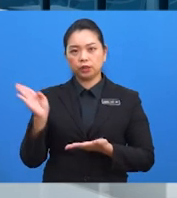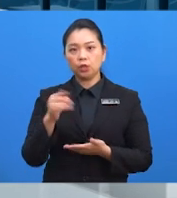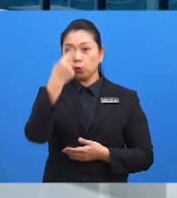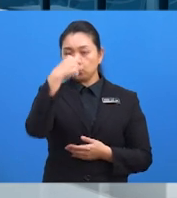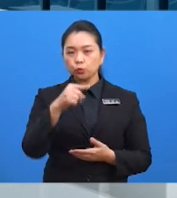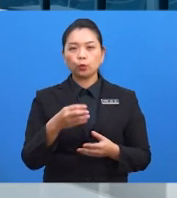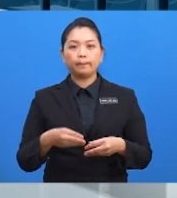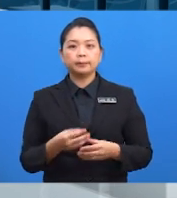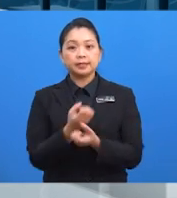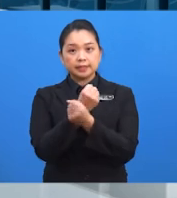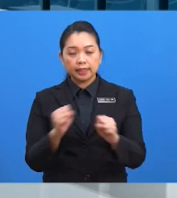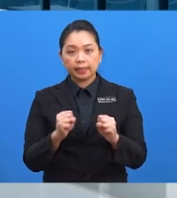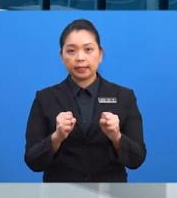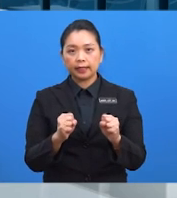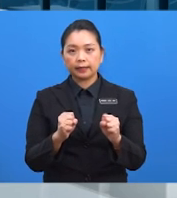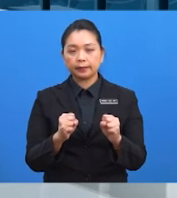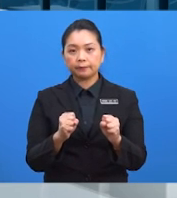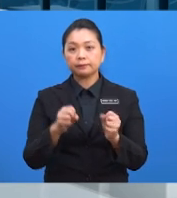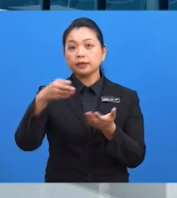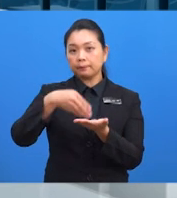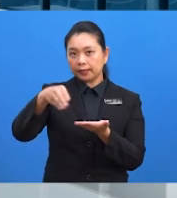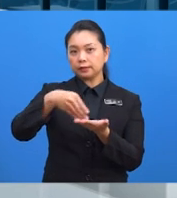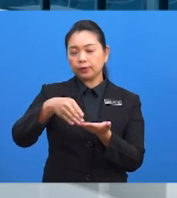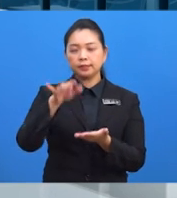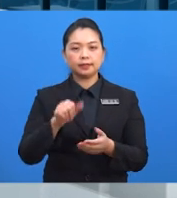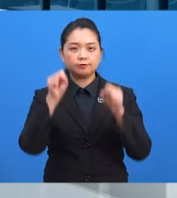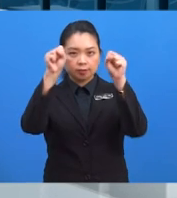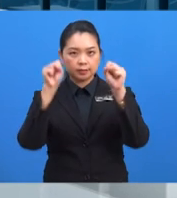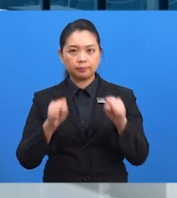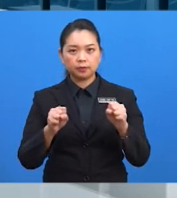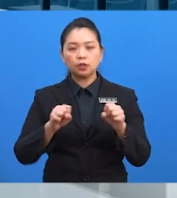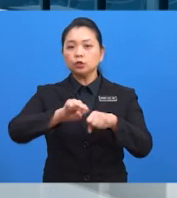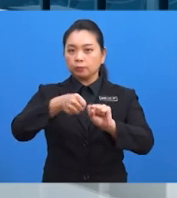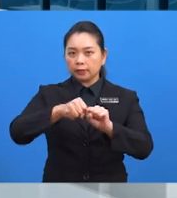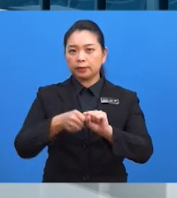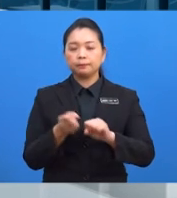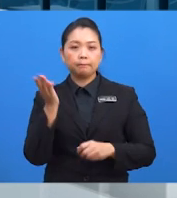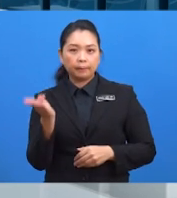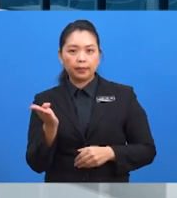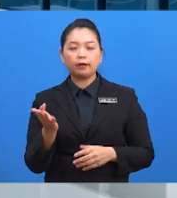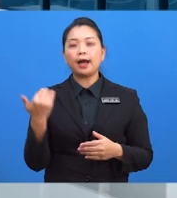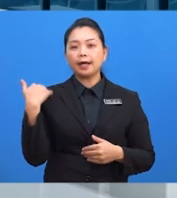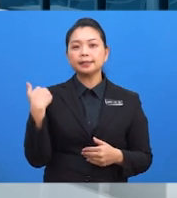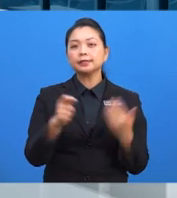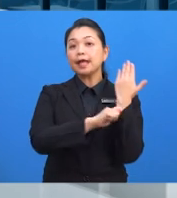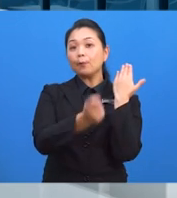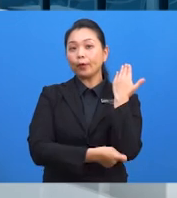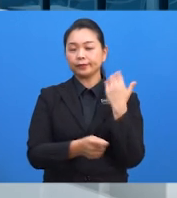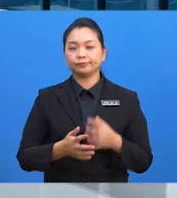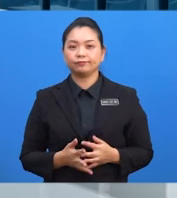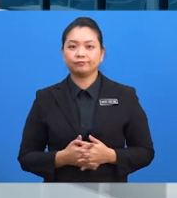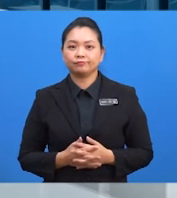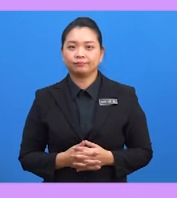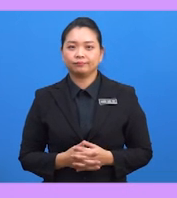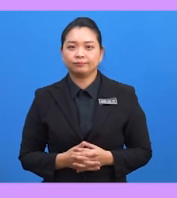untuk menyediakan penyata belanjawan yang sistematik agar beliau mempunyai tabungan. Mari